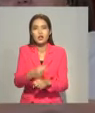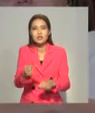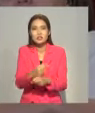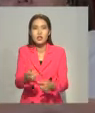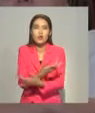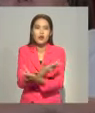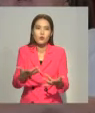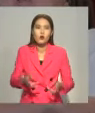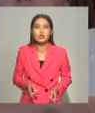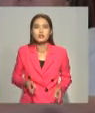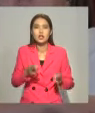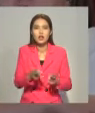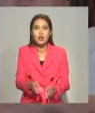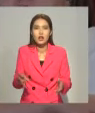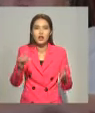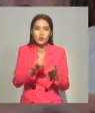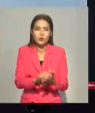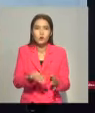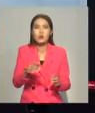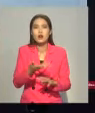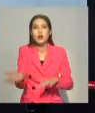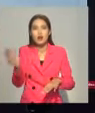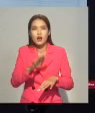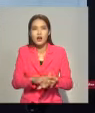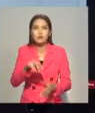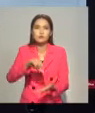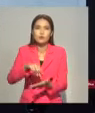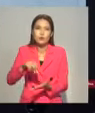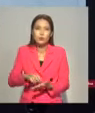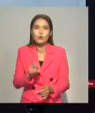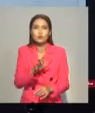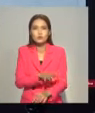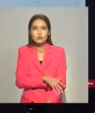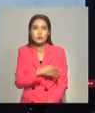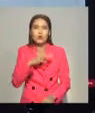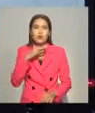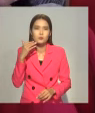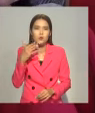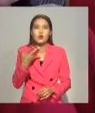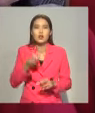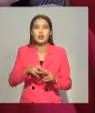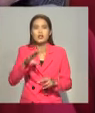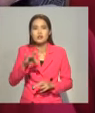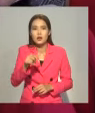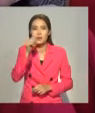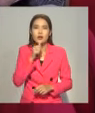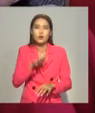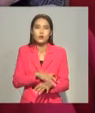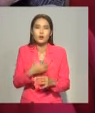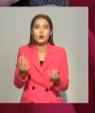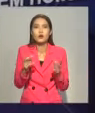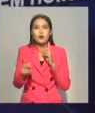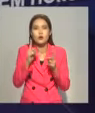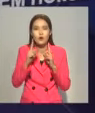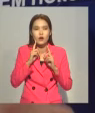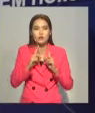қатыгездік, жыныстық қол сұғылмаушылыққа қарсы қылмыстар, жасөспірімдердің аудио-агрессивті мінез-құлқы тамыз кеңесінің пленарлық отырысында жан-жақты